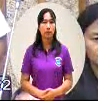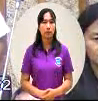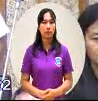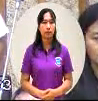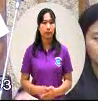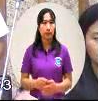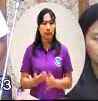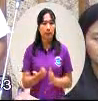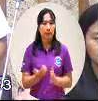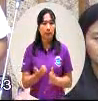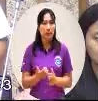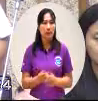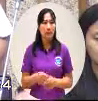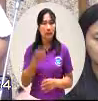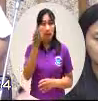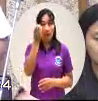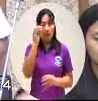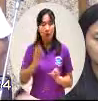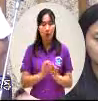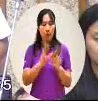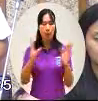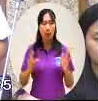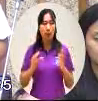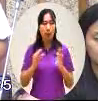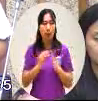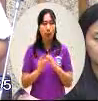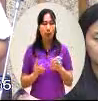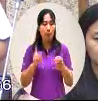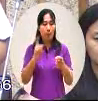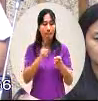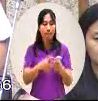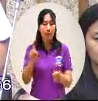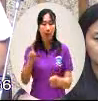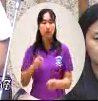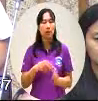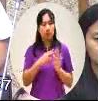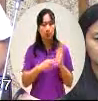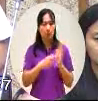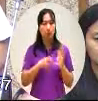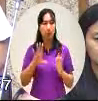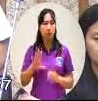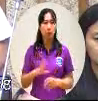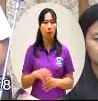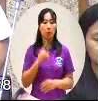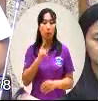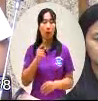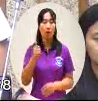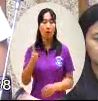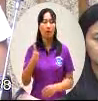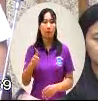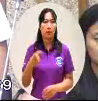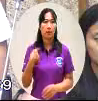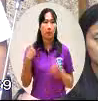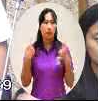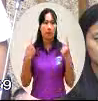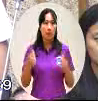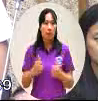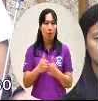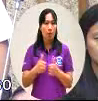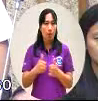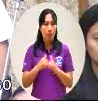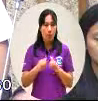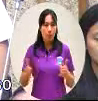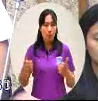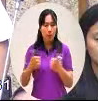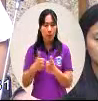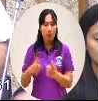刚刚观光局这边已经把他的愿景说出来了，我觉得非常好。那我们原民会这边呢，刚好推动一个叫做观光推